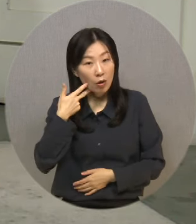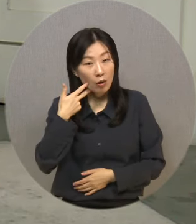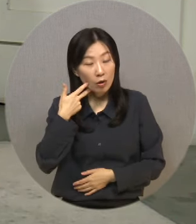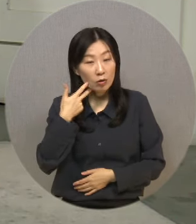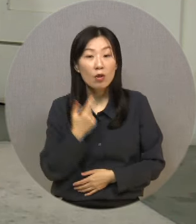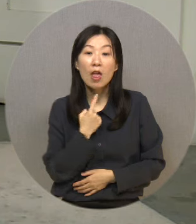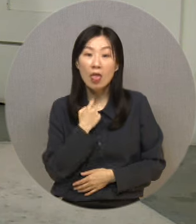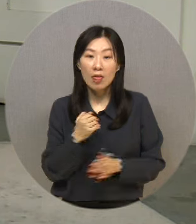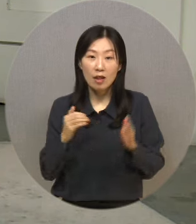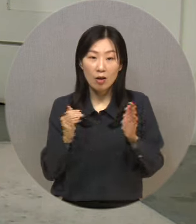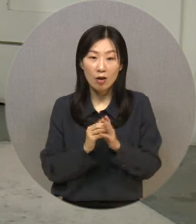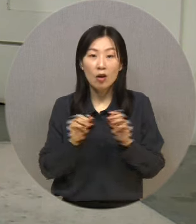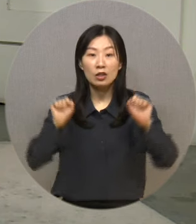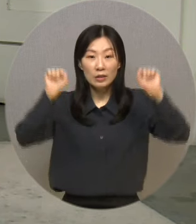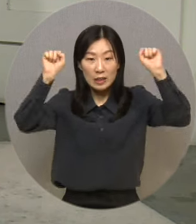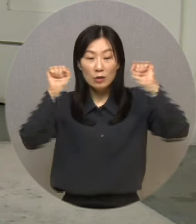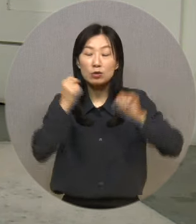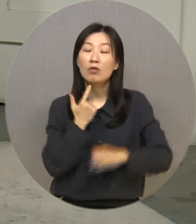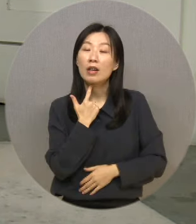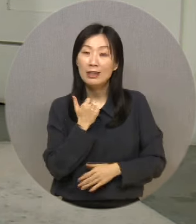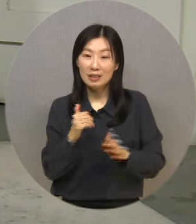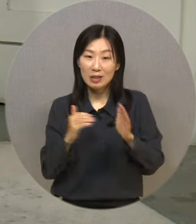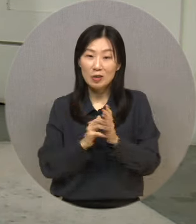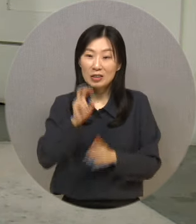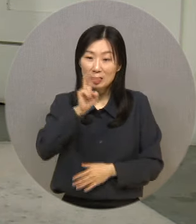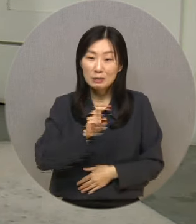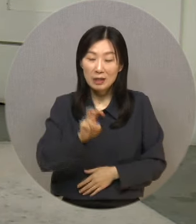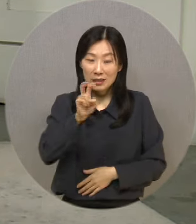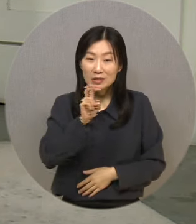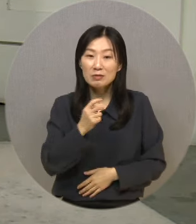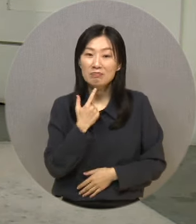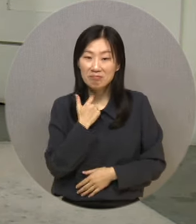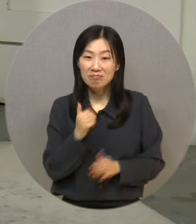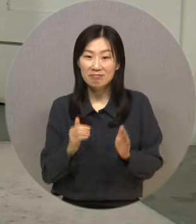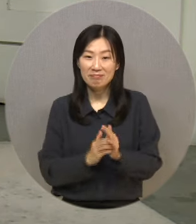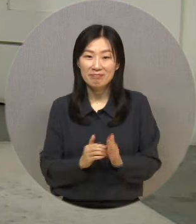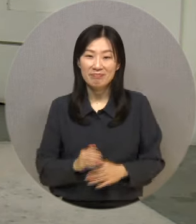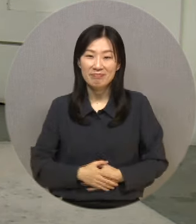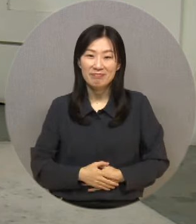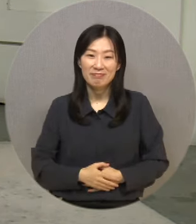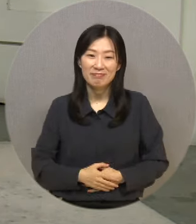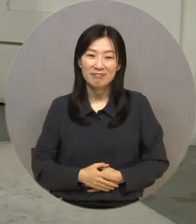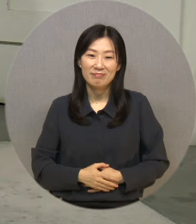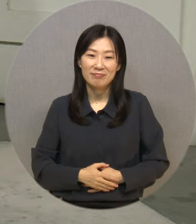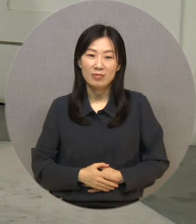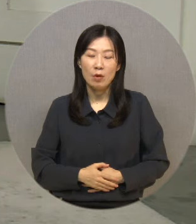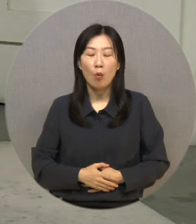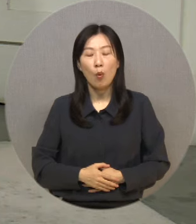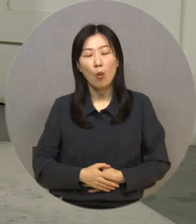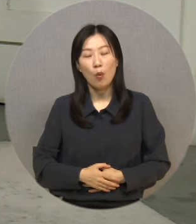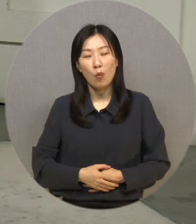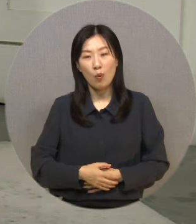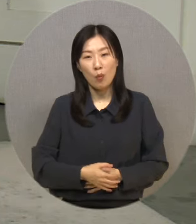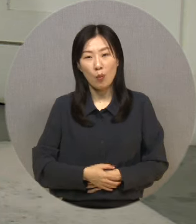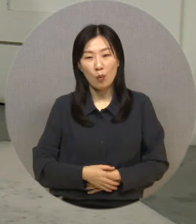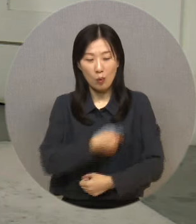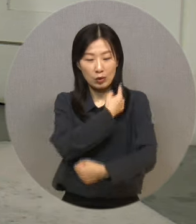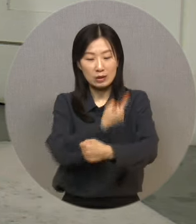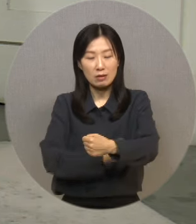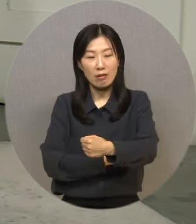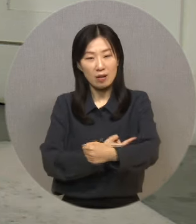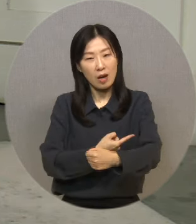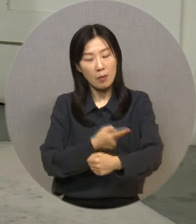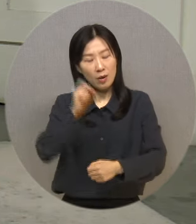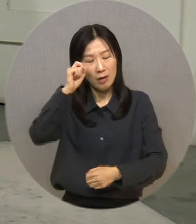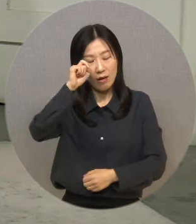그다음에 이제 체육 전담도 하고 음악 전담도 하고 그렇습니다. 아주 뭐 실력이 쨍쨍하시구나. 야, 뭐든지 다 가르치시는